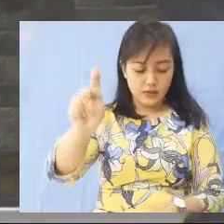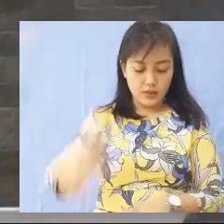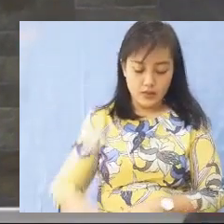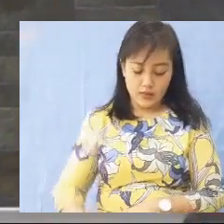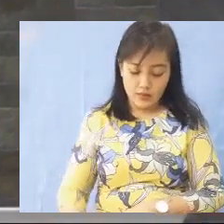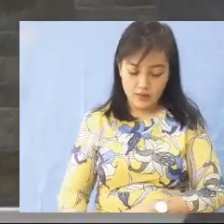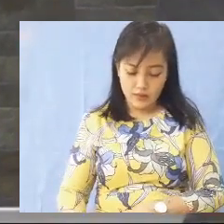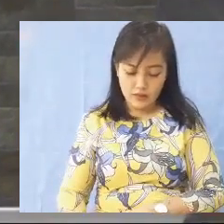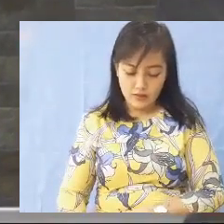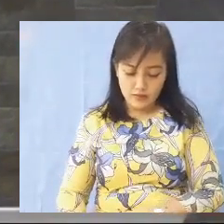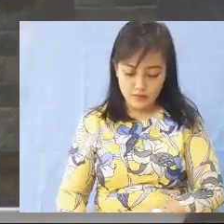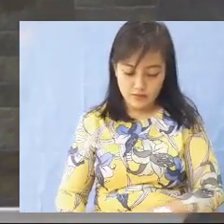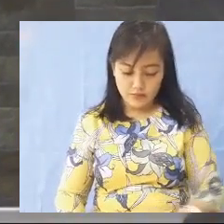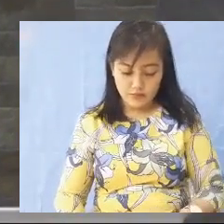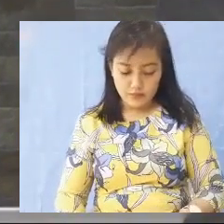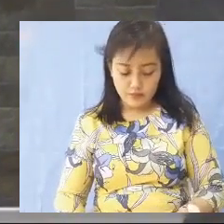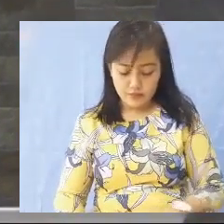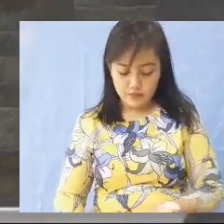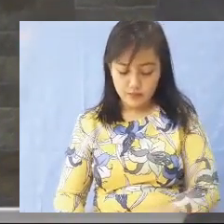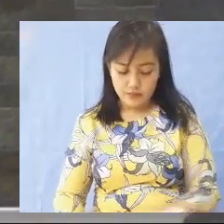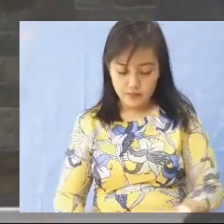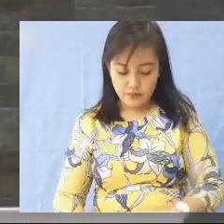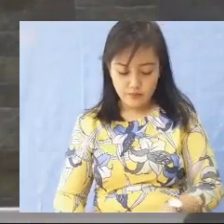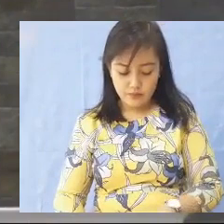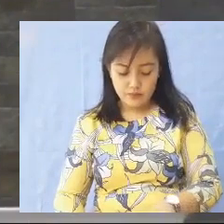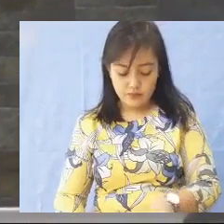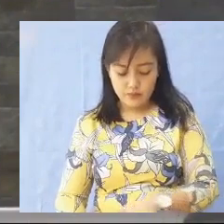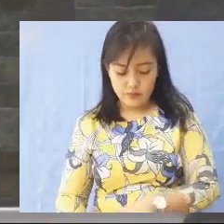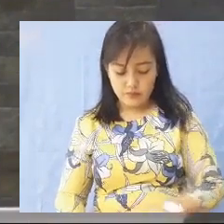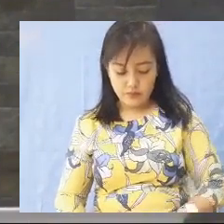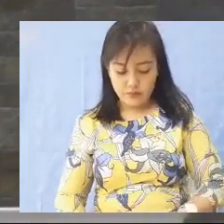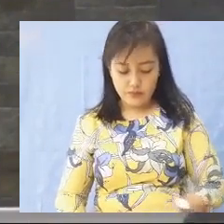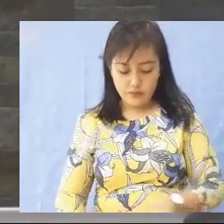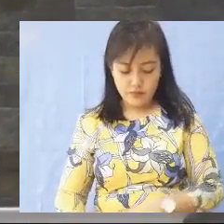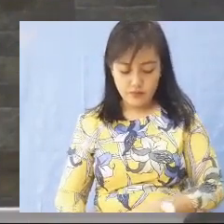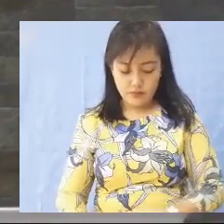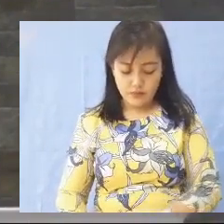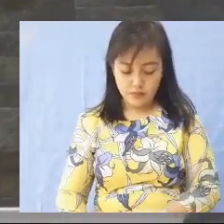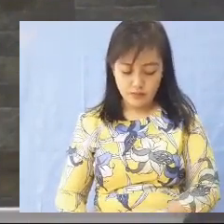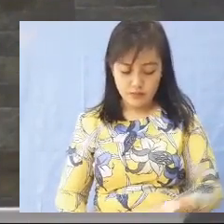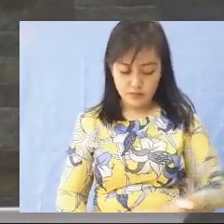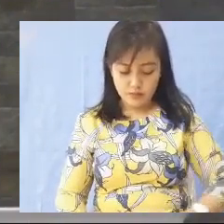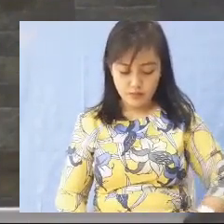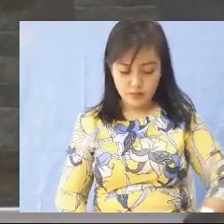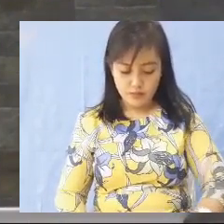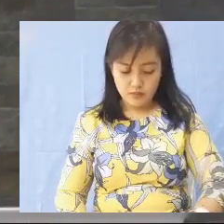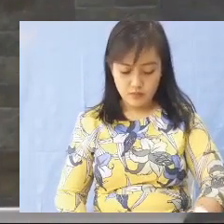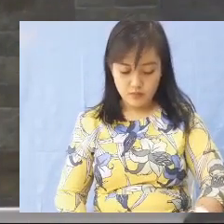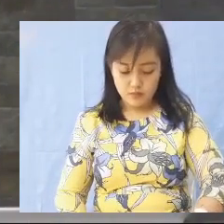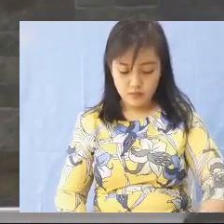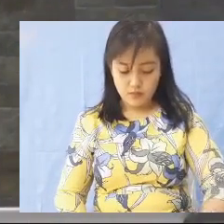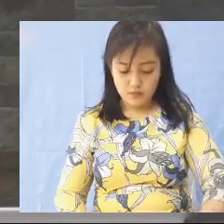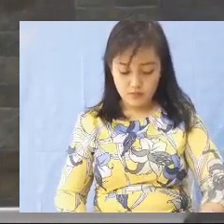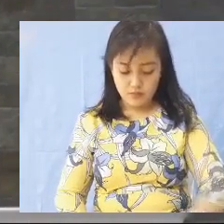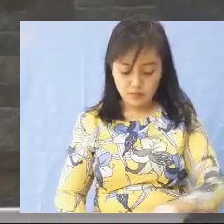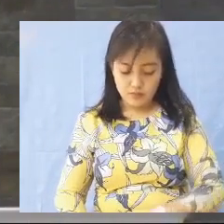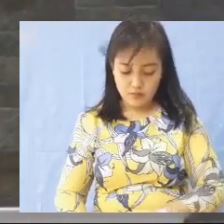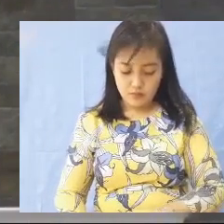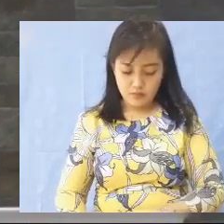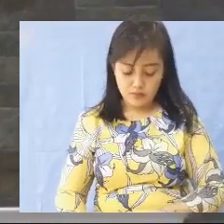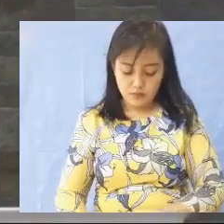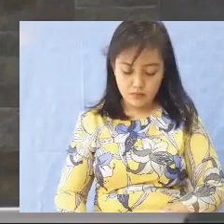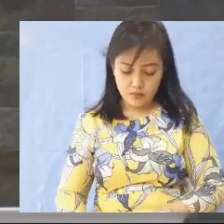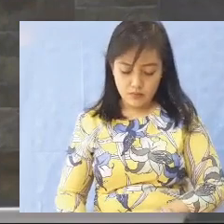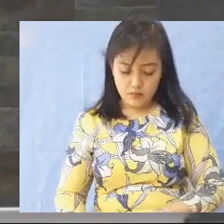the synagogues, and unto magistrates, and powers, take ye